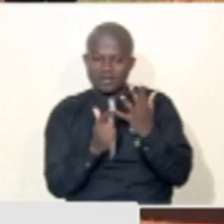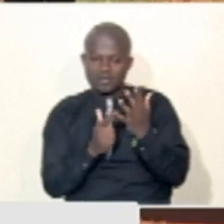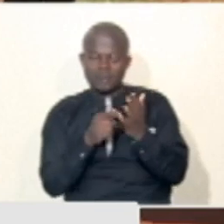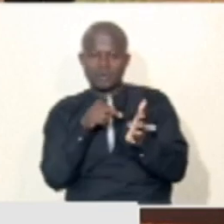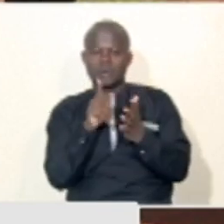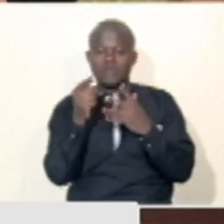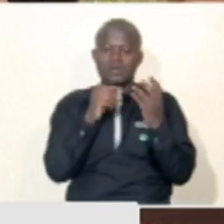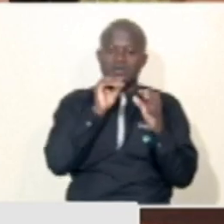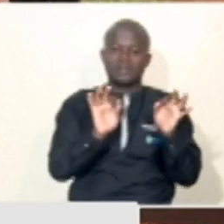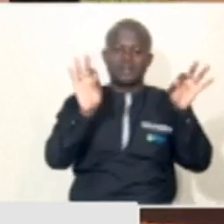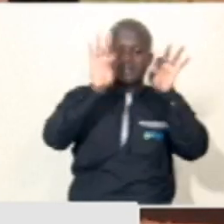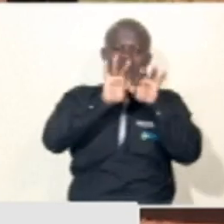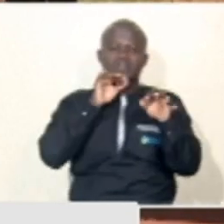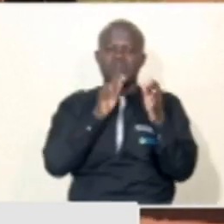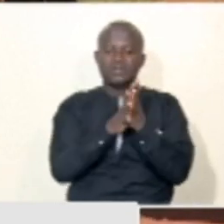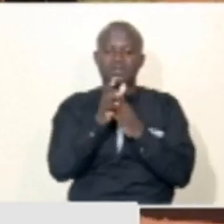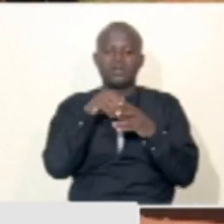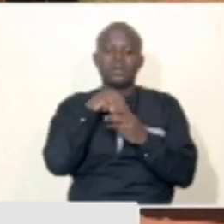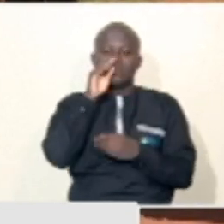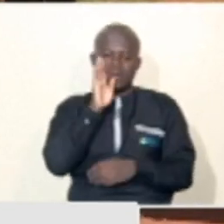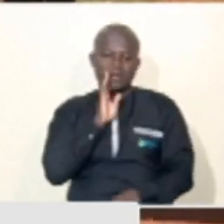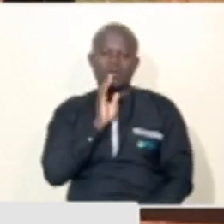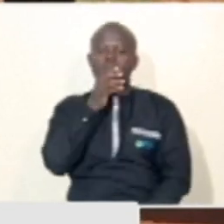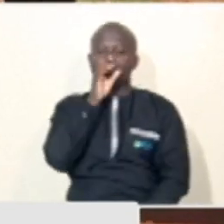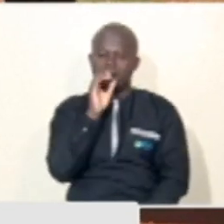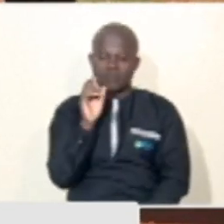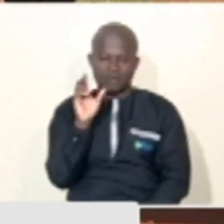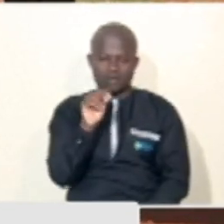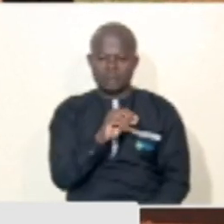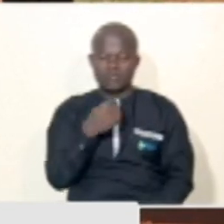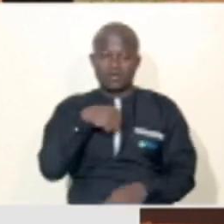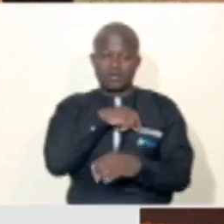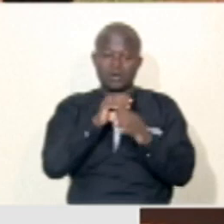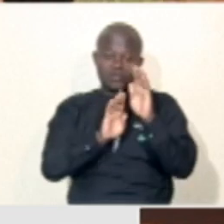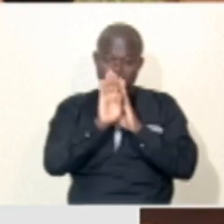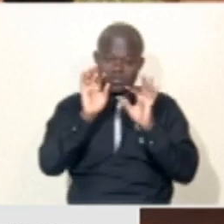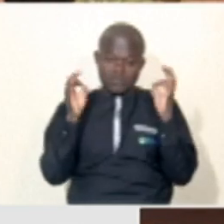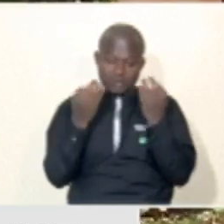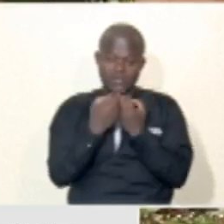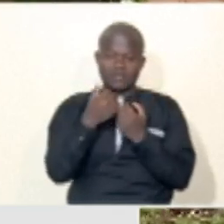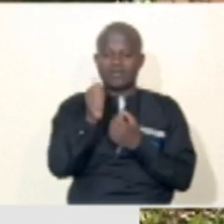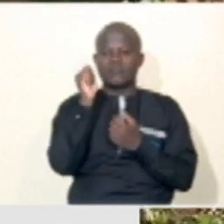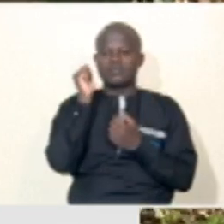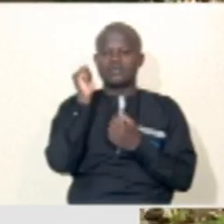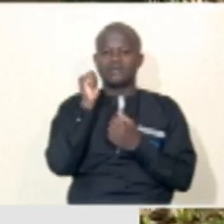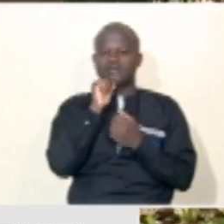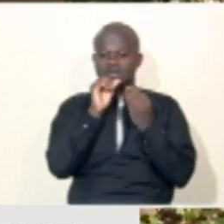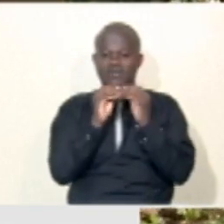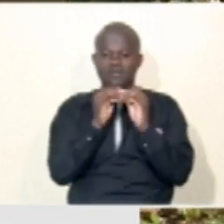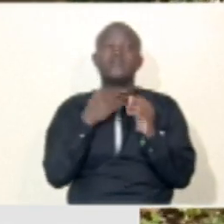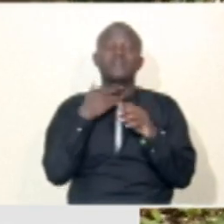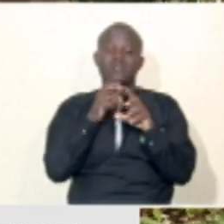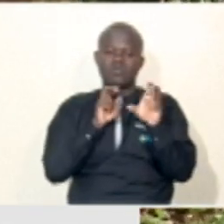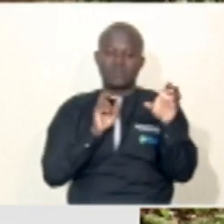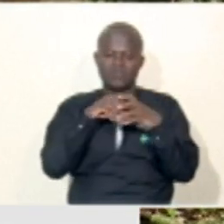kugura ibitari ngombwa, si n'ibyo gushora mu nzoga, ni ibyo kugira ngo uteze imbere umuryango wawe. Ntabwo imibare y'abifuza kuva